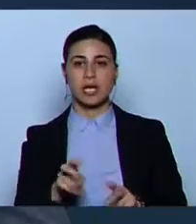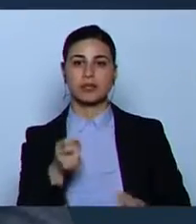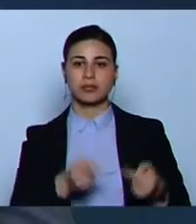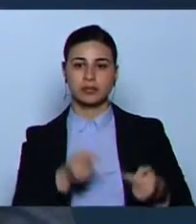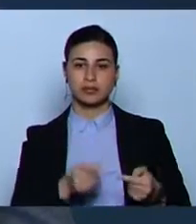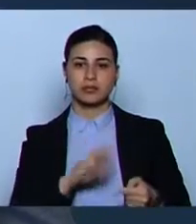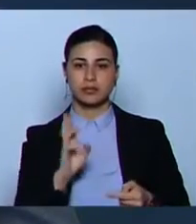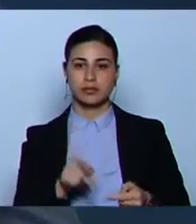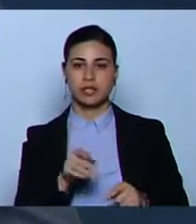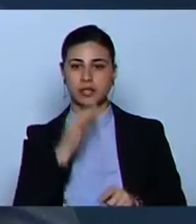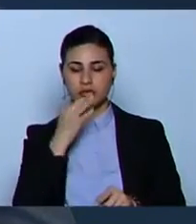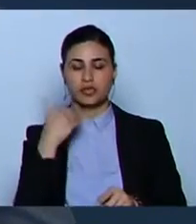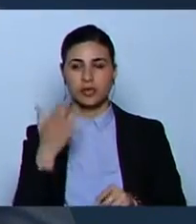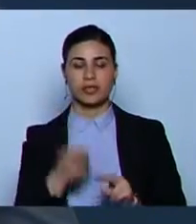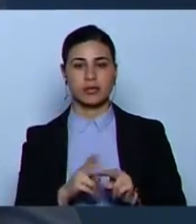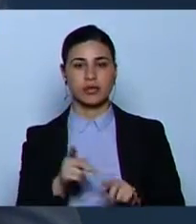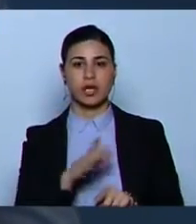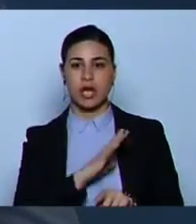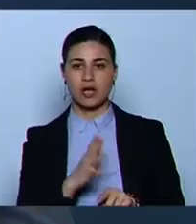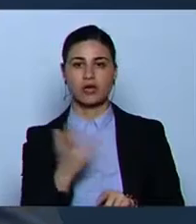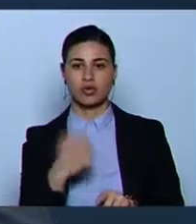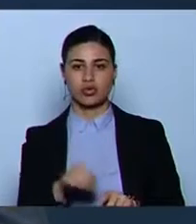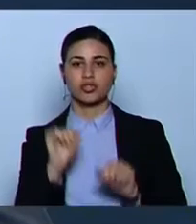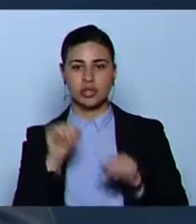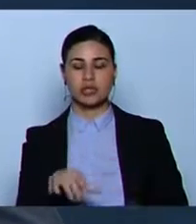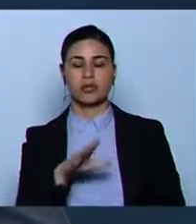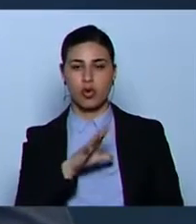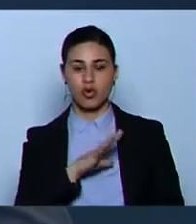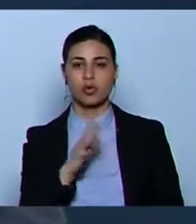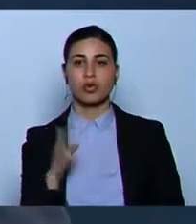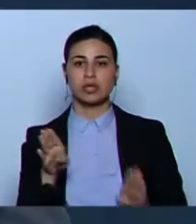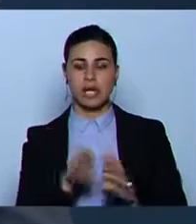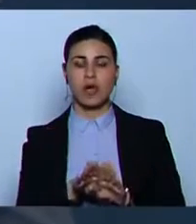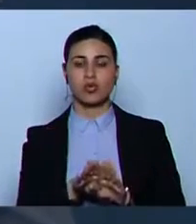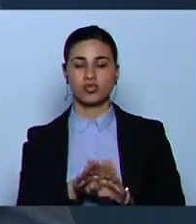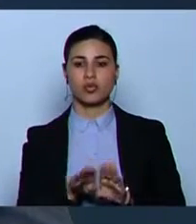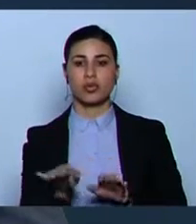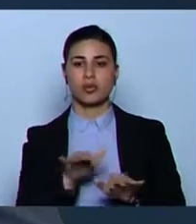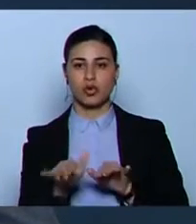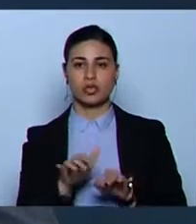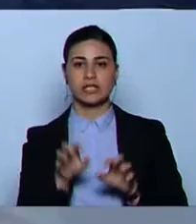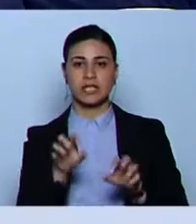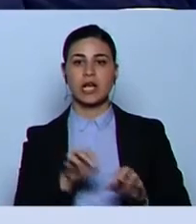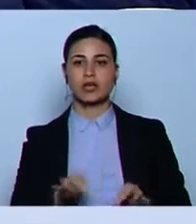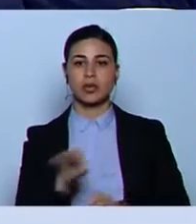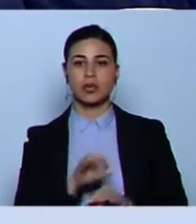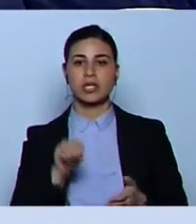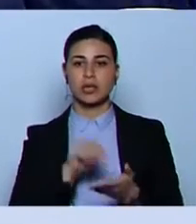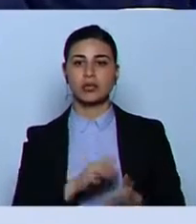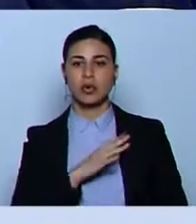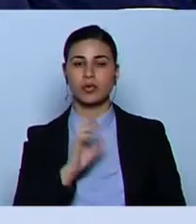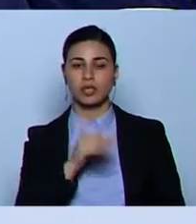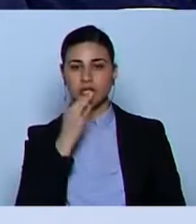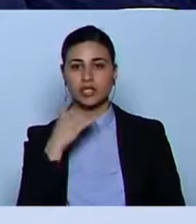დებატების და კამათის შედეგად, რადგანაც ეს არ იყო შესაძლებელია, ყოფილიყო დახურული პროცესი, კანონპროექტი დადებული იყო და